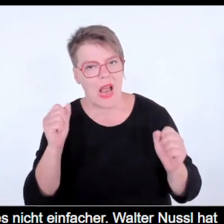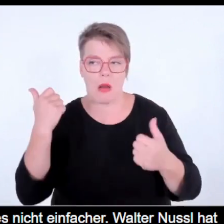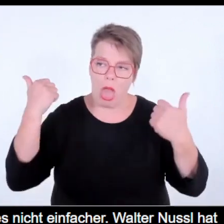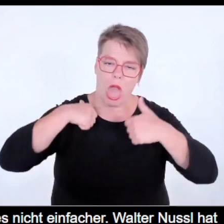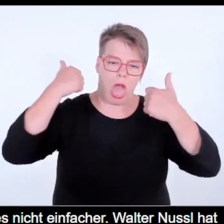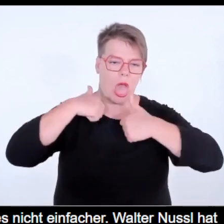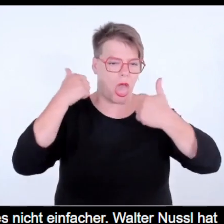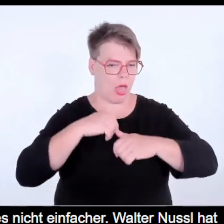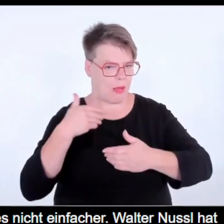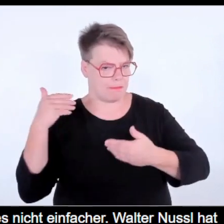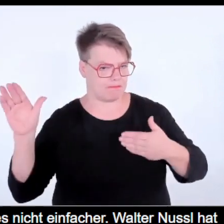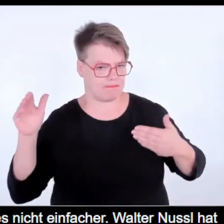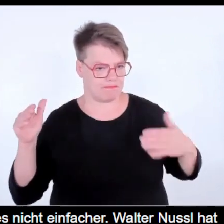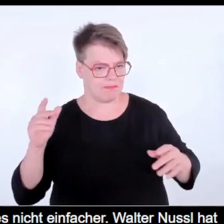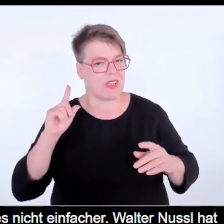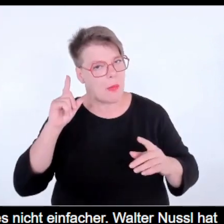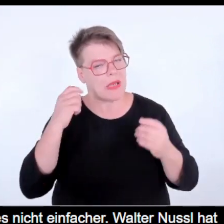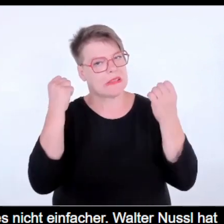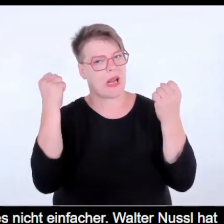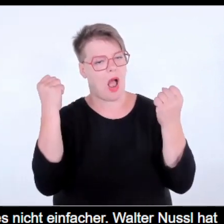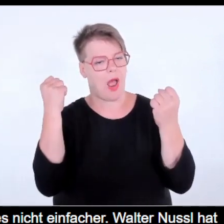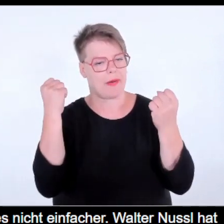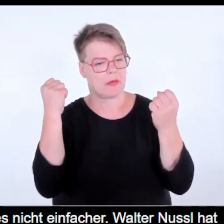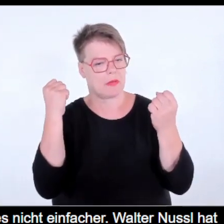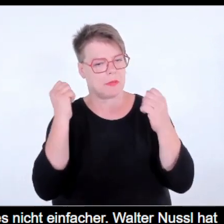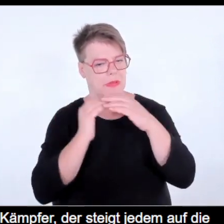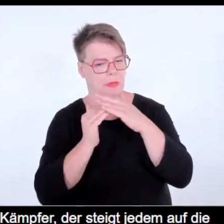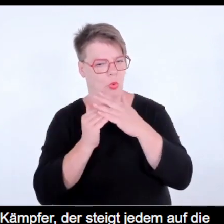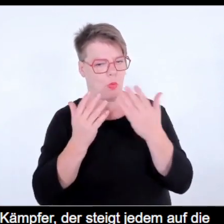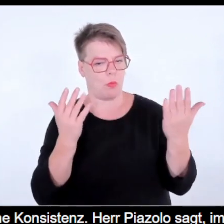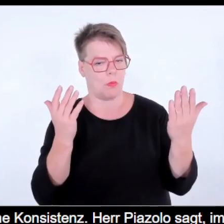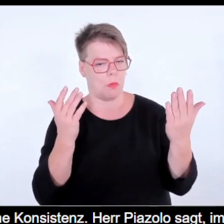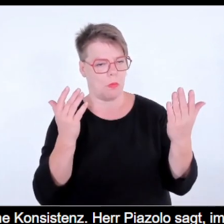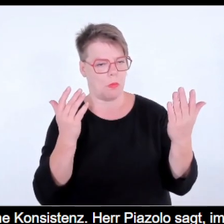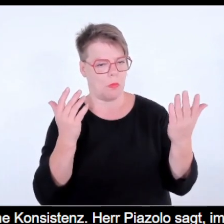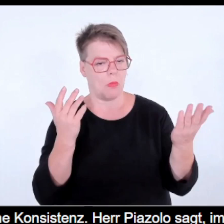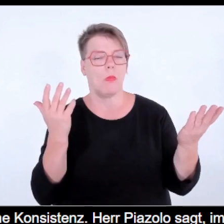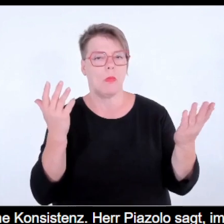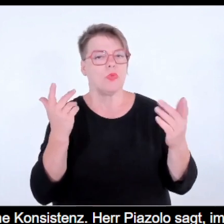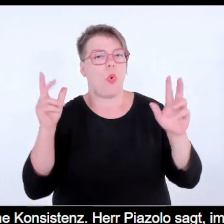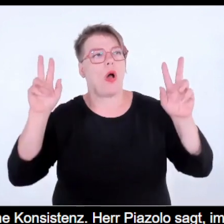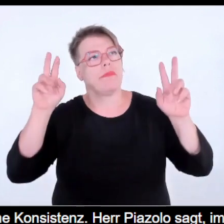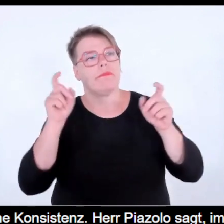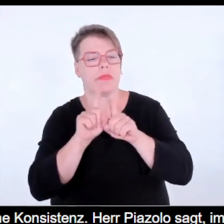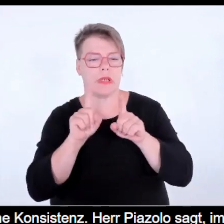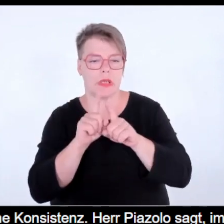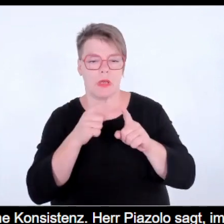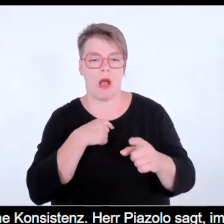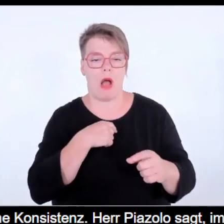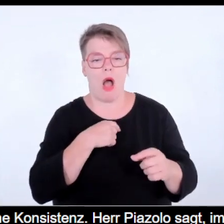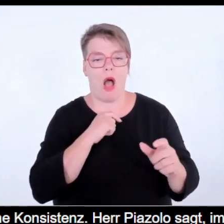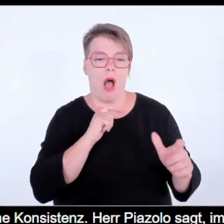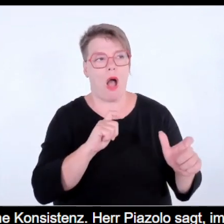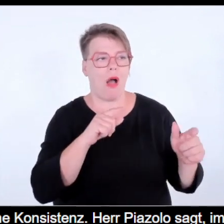Jahre später als extrem wenig erfolgreich erweisen können. Das ist schon eine gesellschaftliche Geschichte, in der, verzeihen Sie mir, das sage,